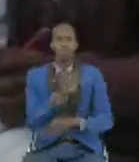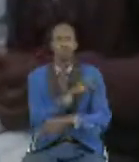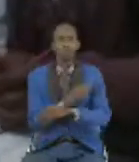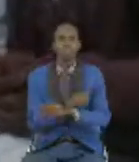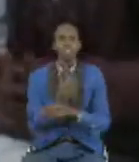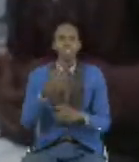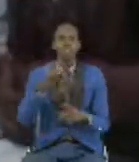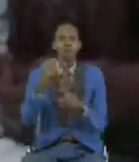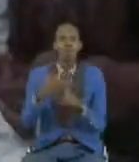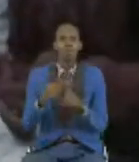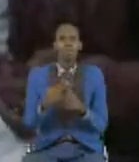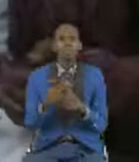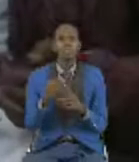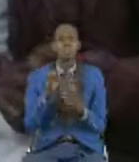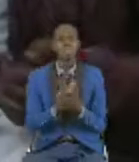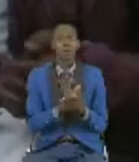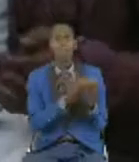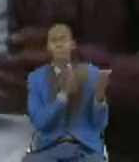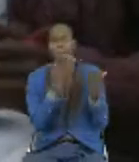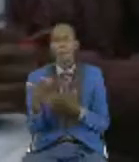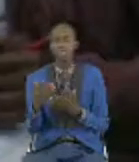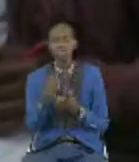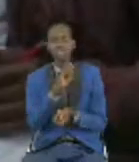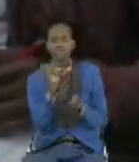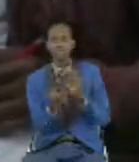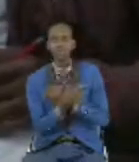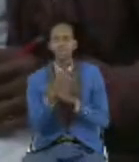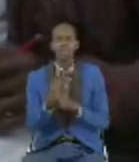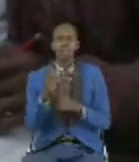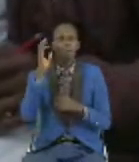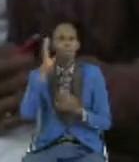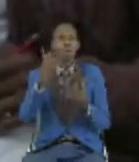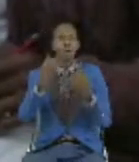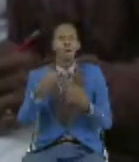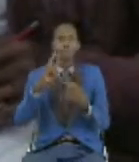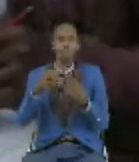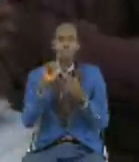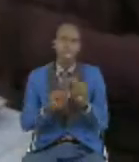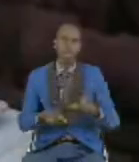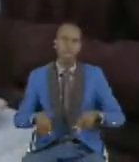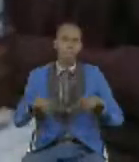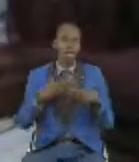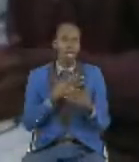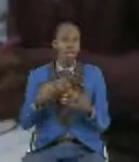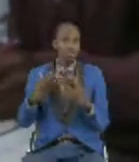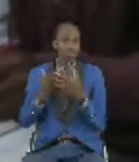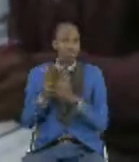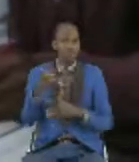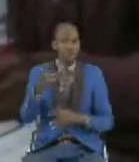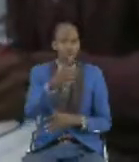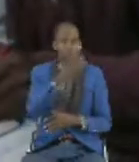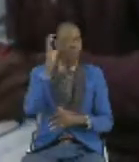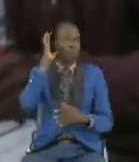force, la porte qui apporte la transformation vient dans chaque vie et à